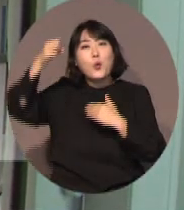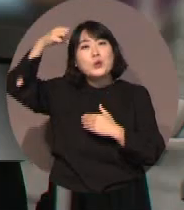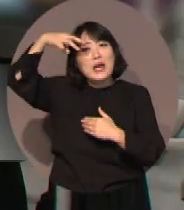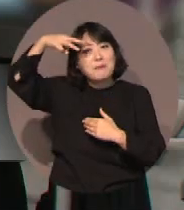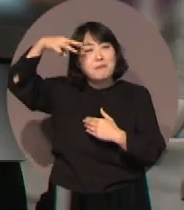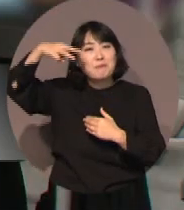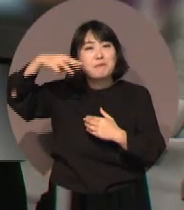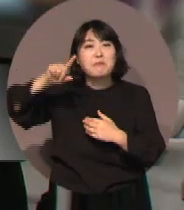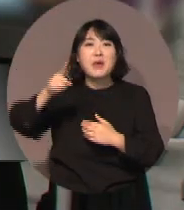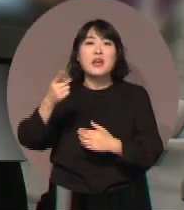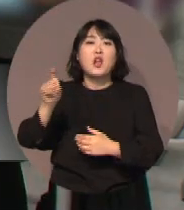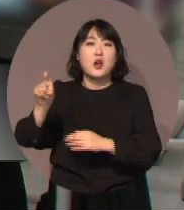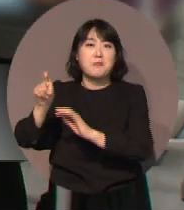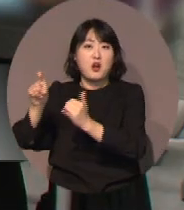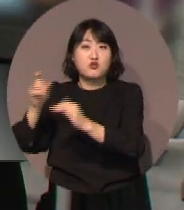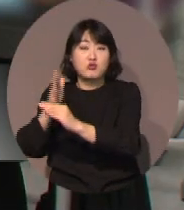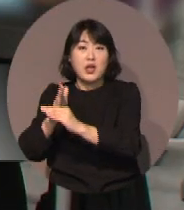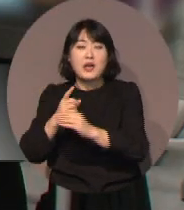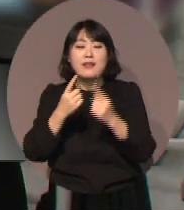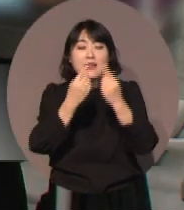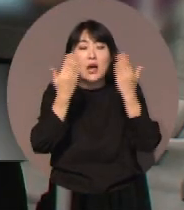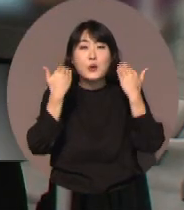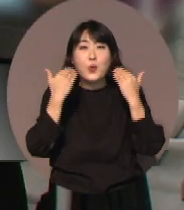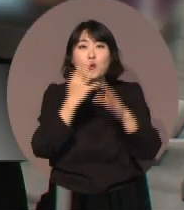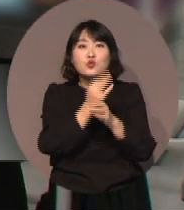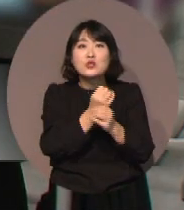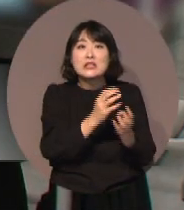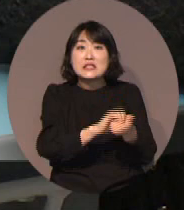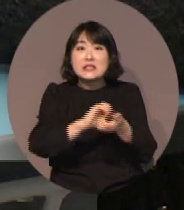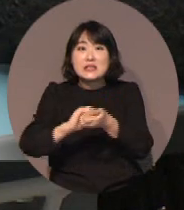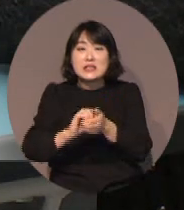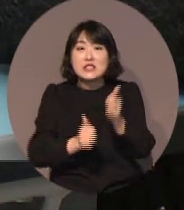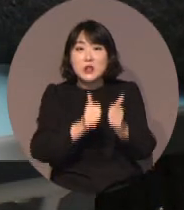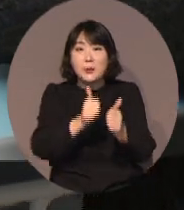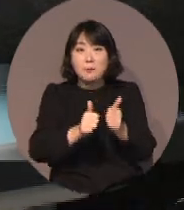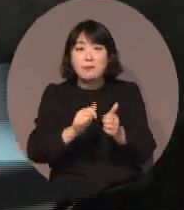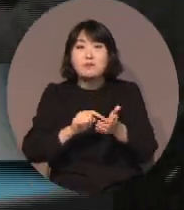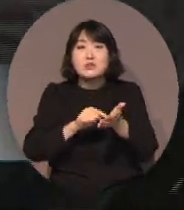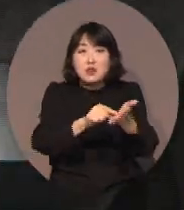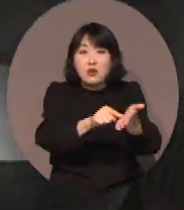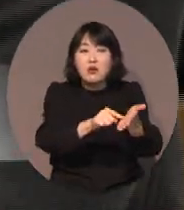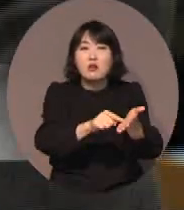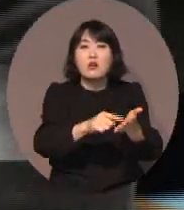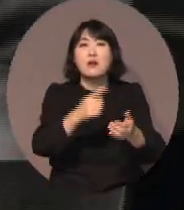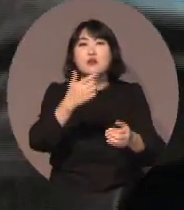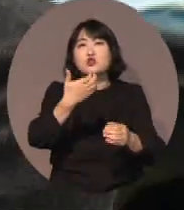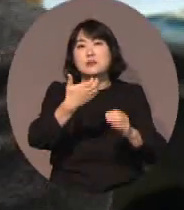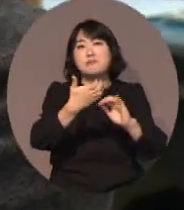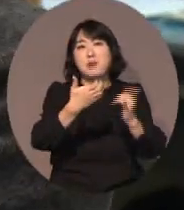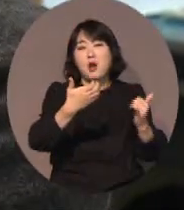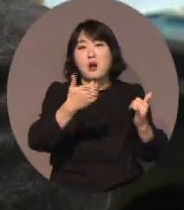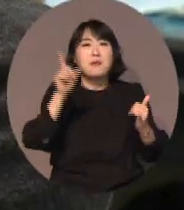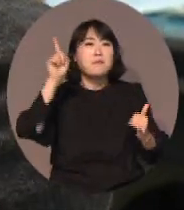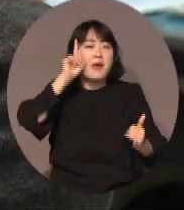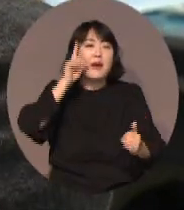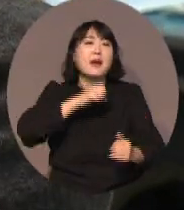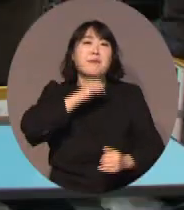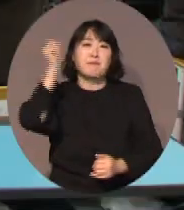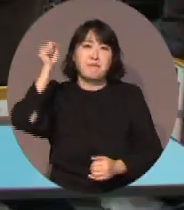과정 학생 110명 가운데 대학 수시 모집에 지원한 만학도 90명 모두가 대학 합격을